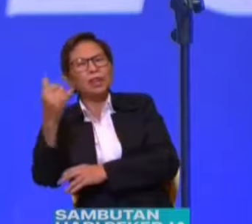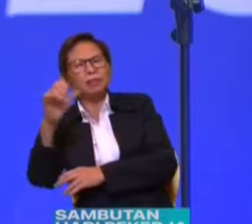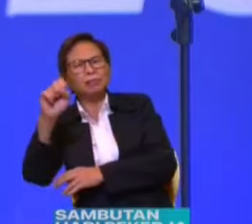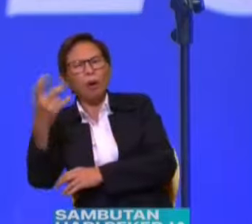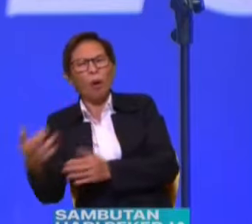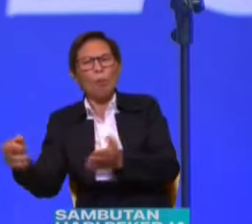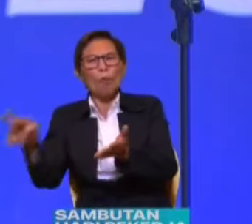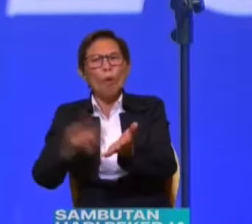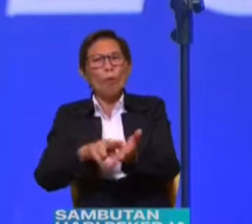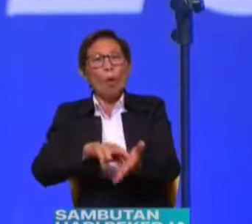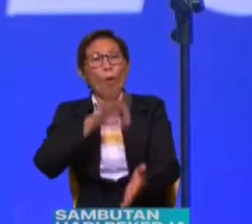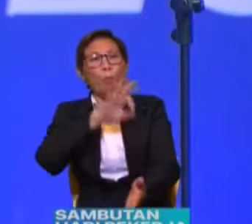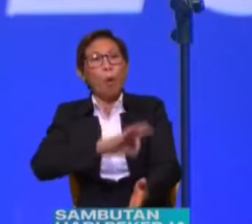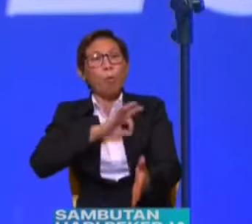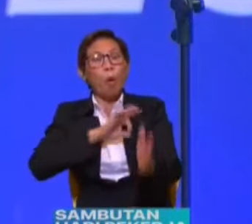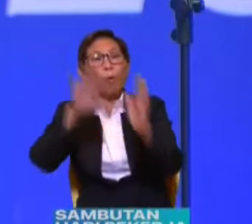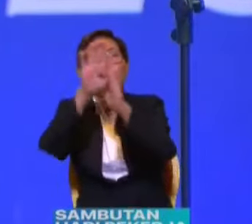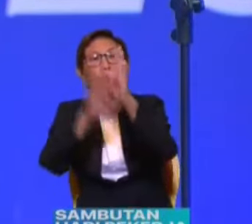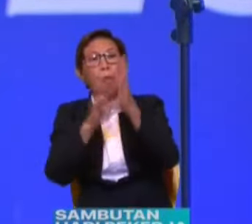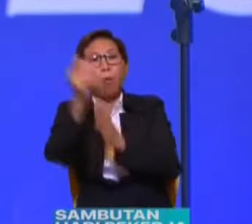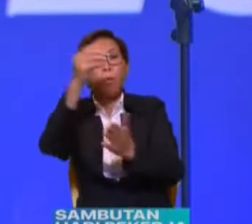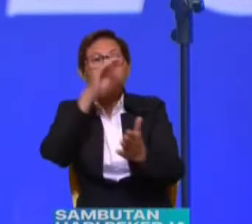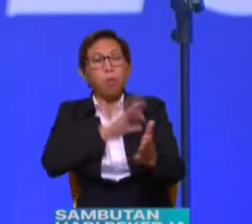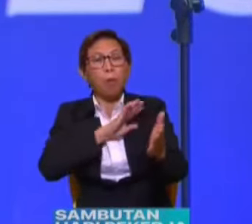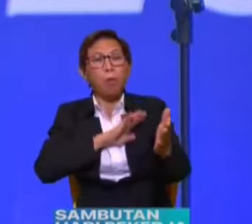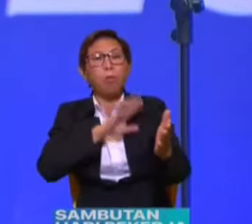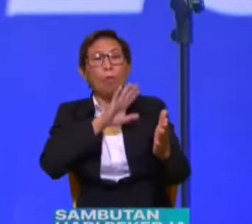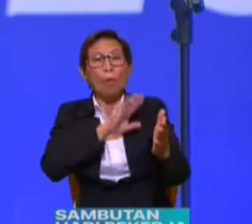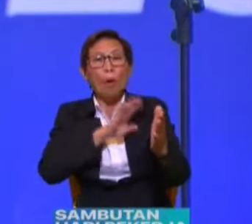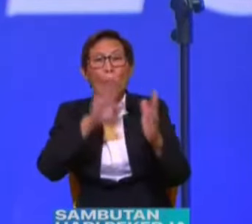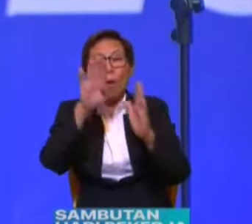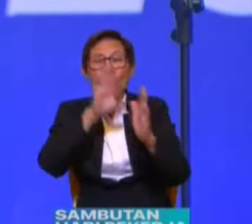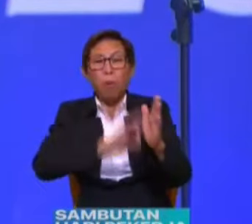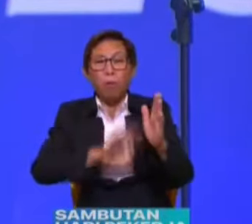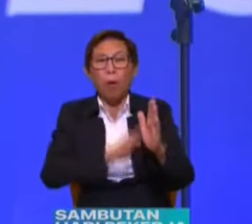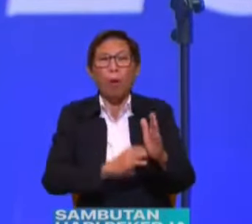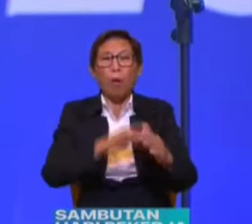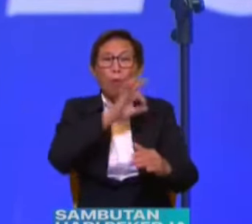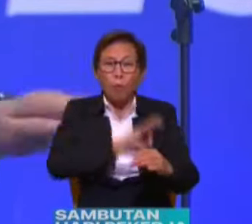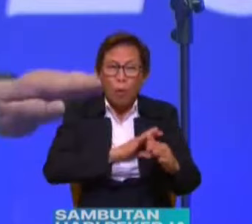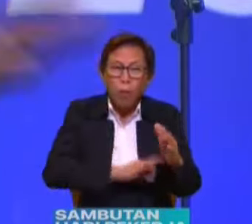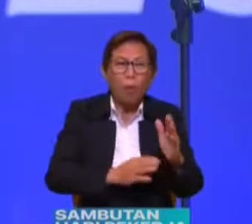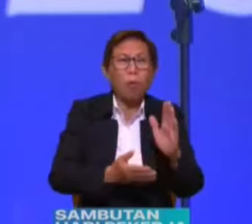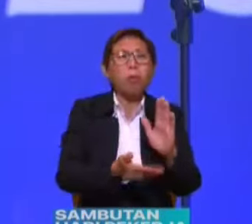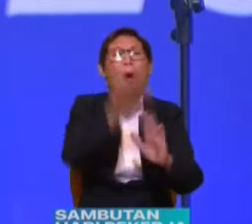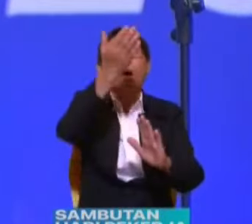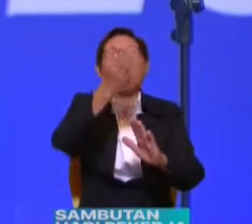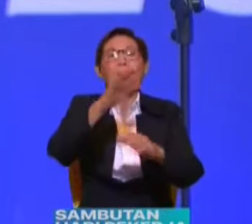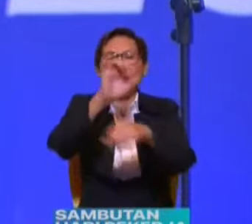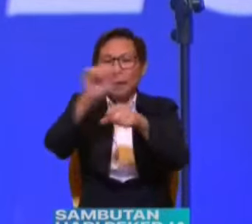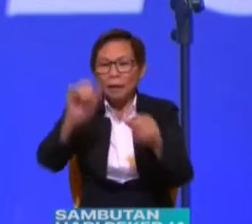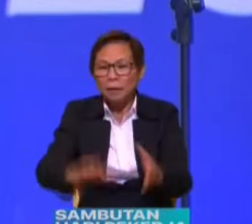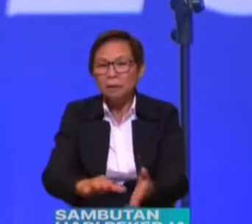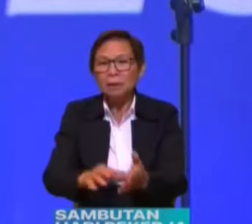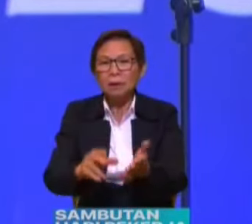mencatat keuntungan berbilion ringgit, produktiviti meningkat, keuntungan meningkat, tetapi upah pekerja tidak